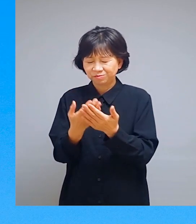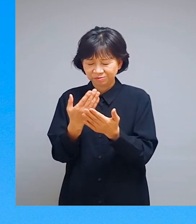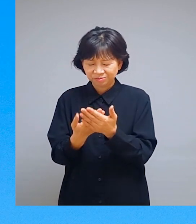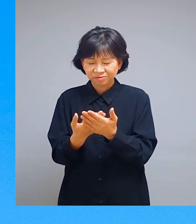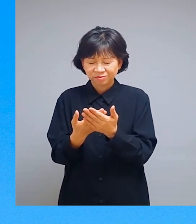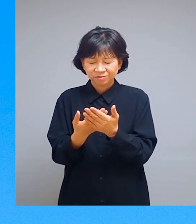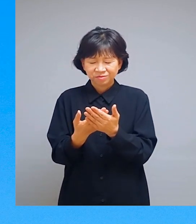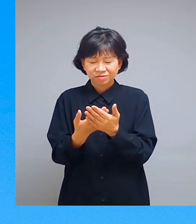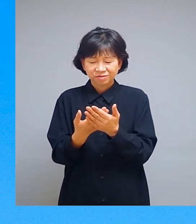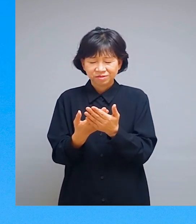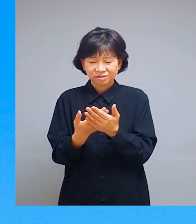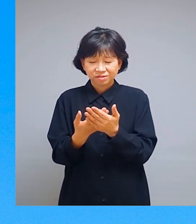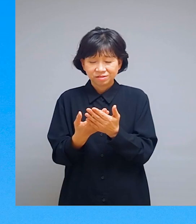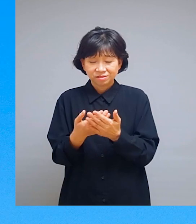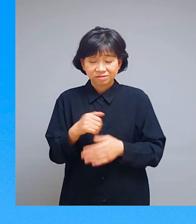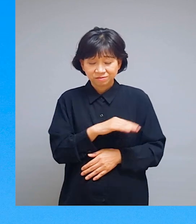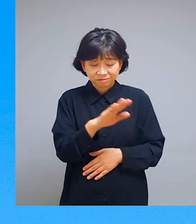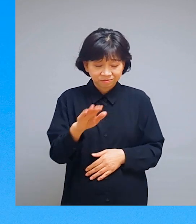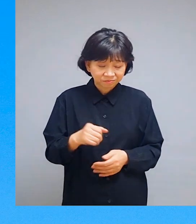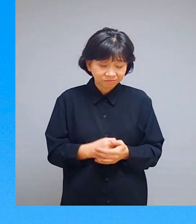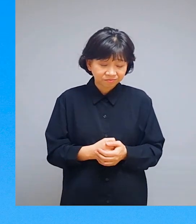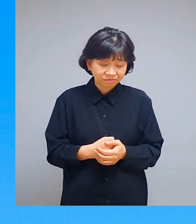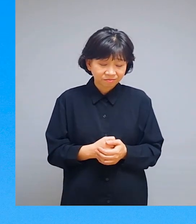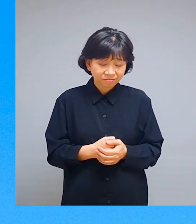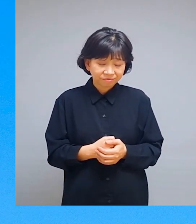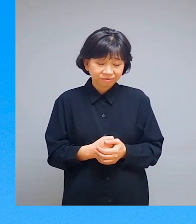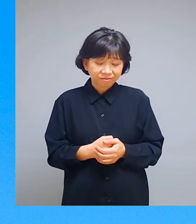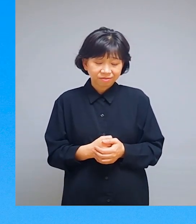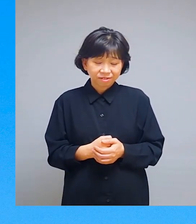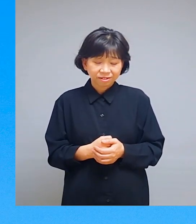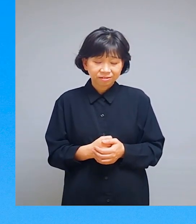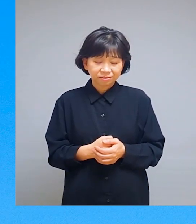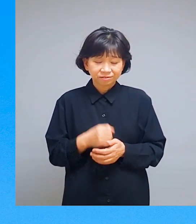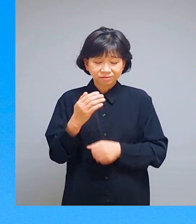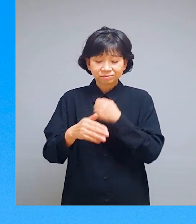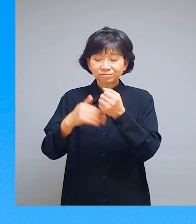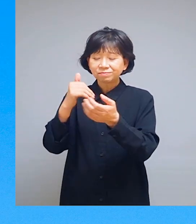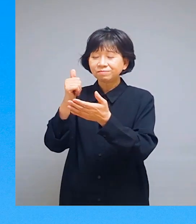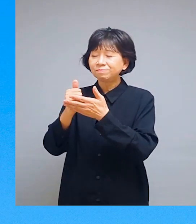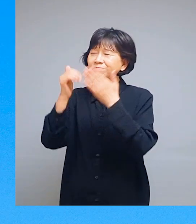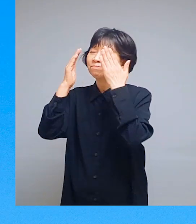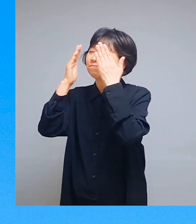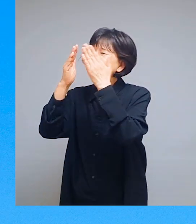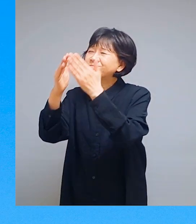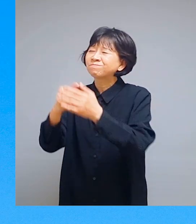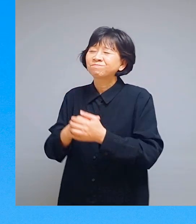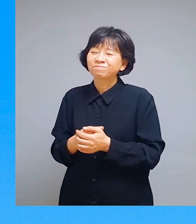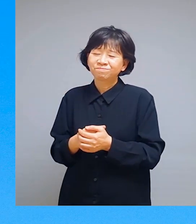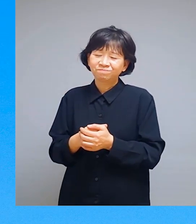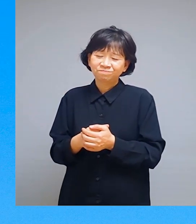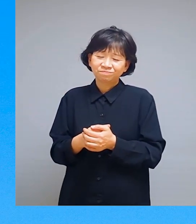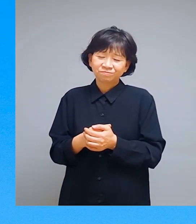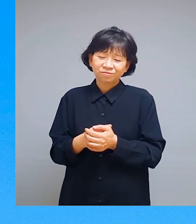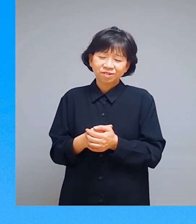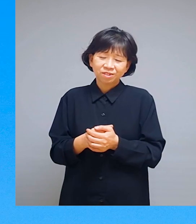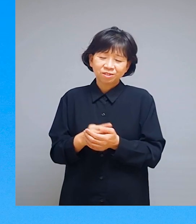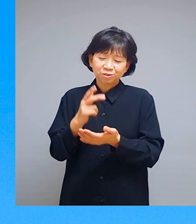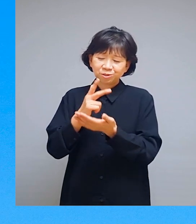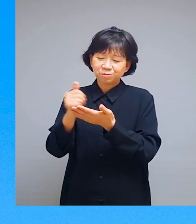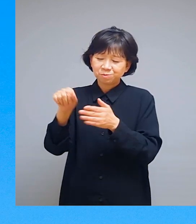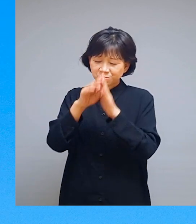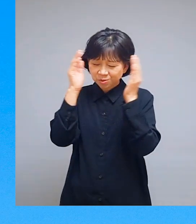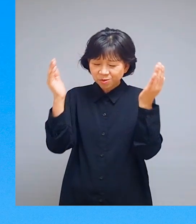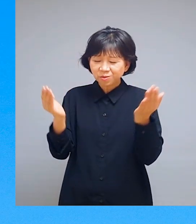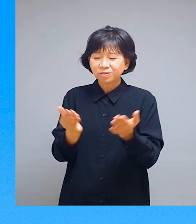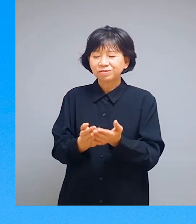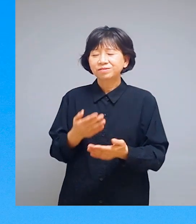우리는 너싱이고 우리 예수님은 에브리싱 될 수 있도록, 우리는 아무것도 아니고 우리 주님이 모든 것이 될